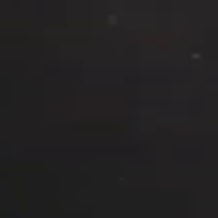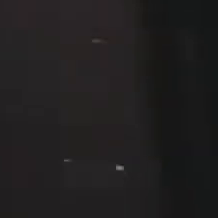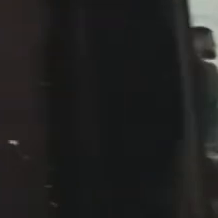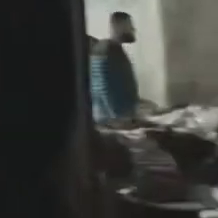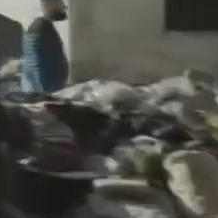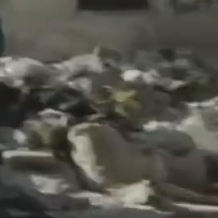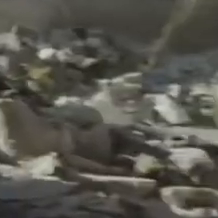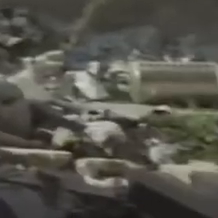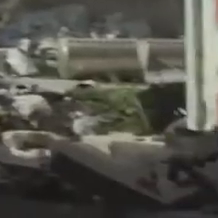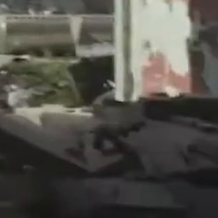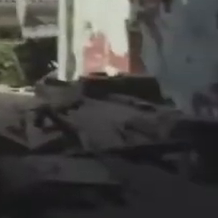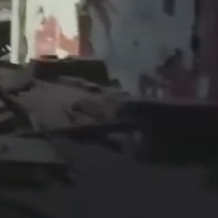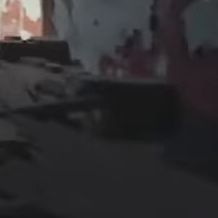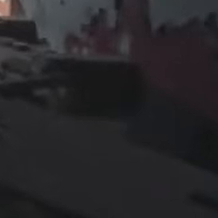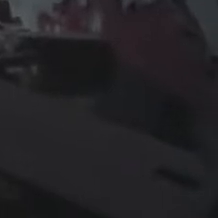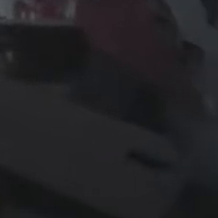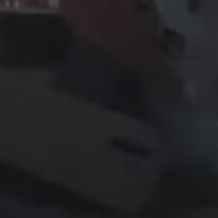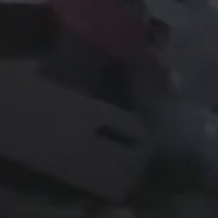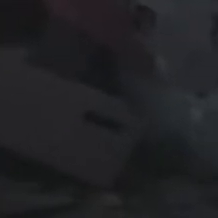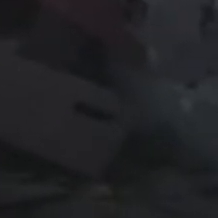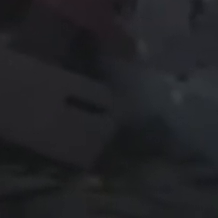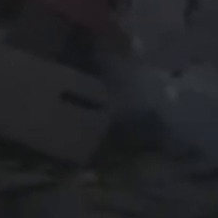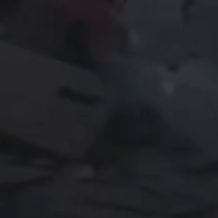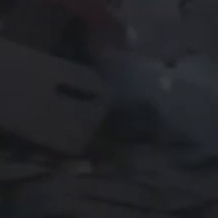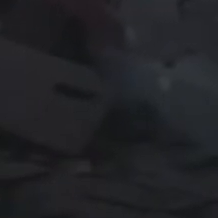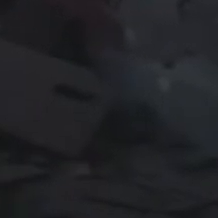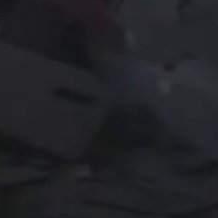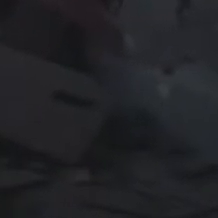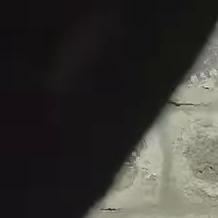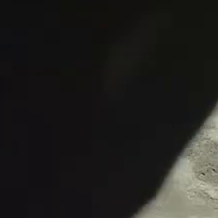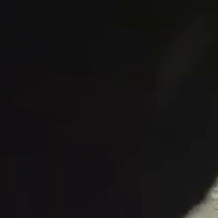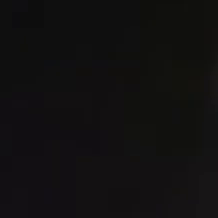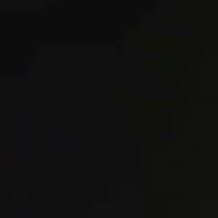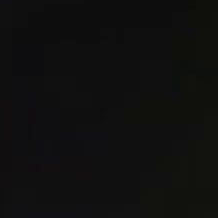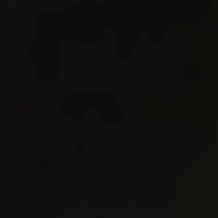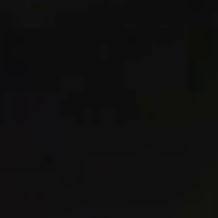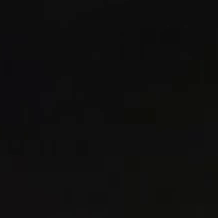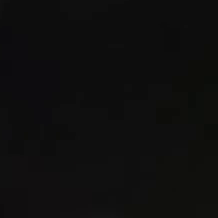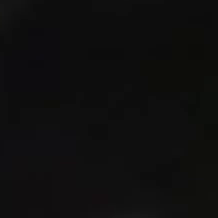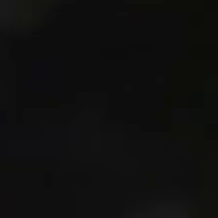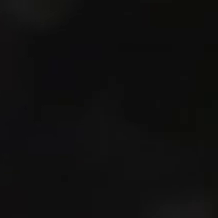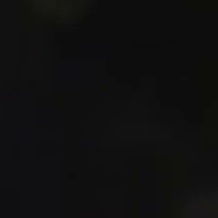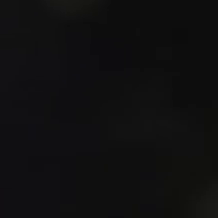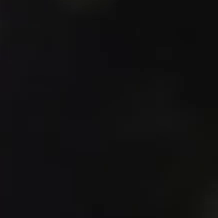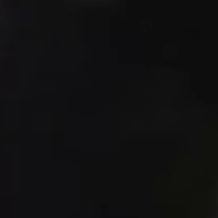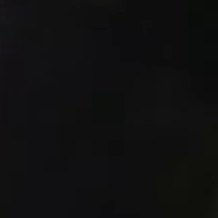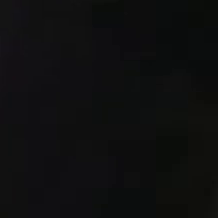ب 7 نيسان 2014 انقتل ابونا فرانس على ايد الجهاديين قبل ما يطلعوا من حمص بكم